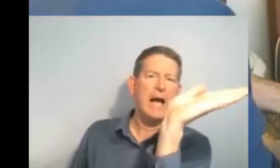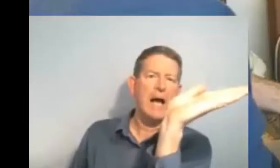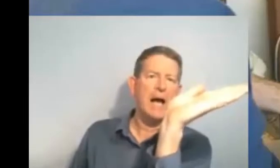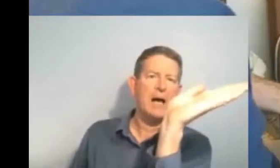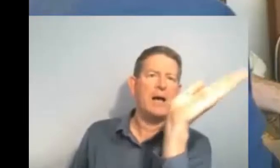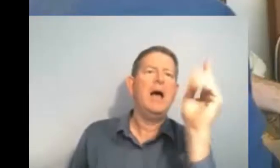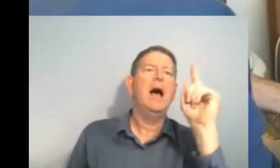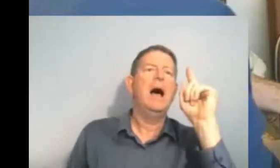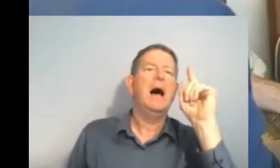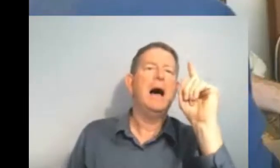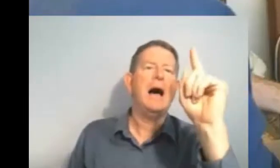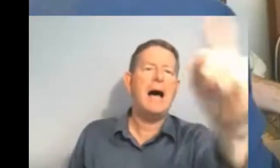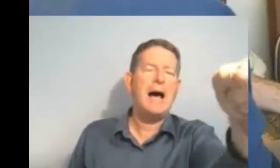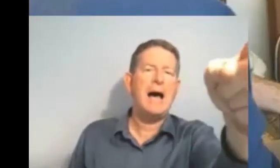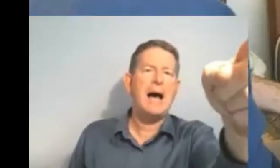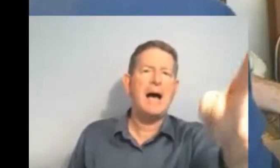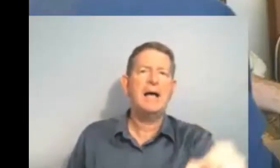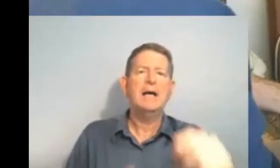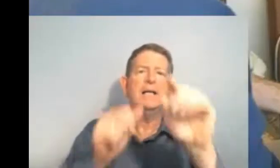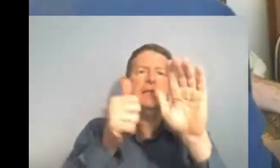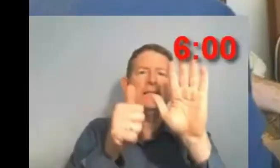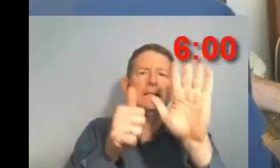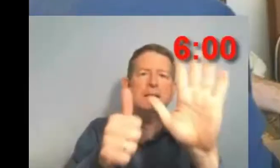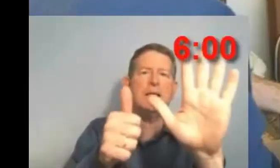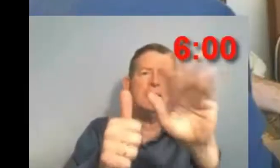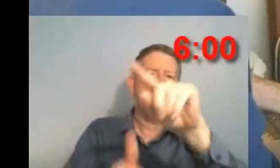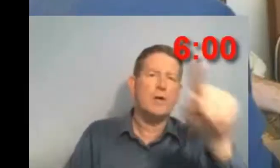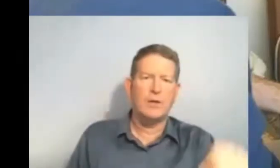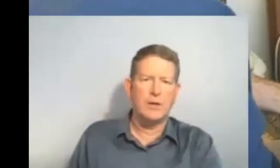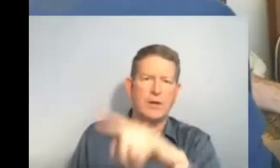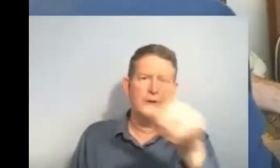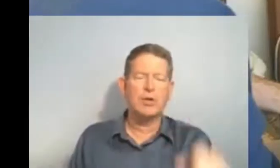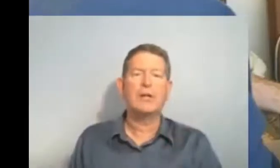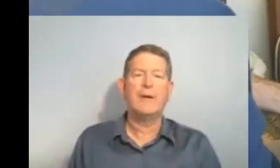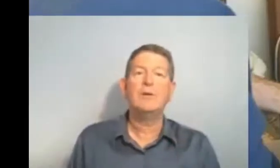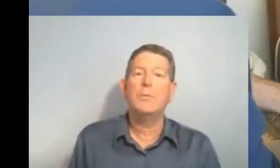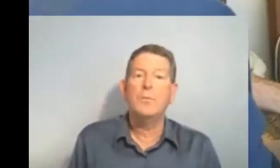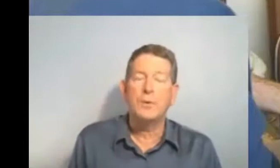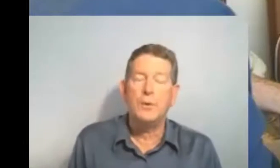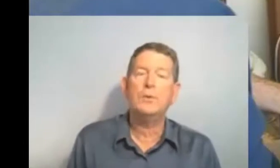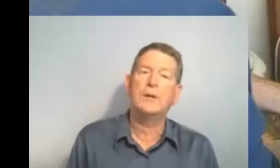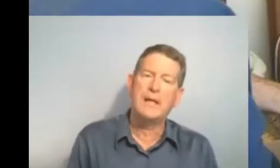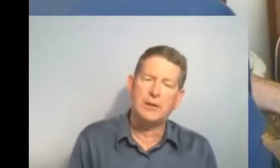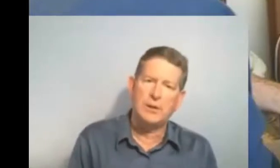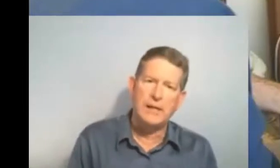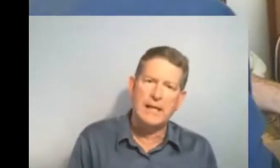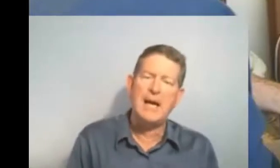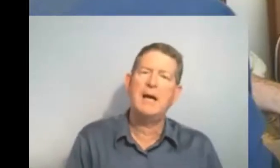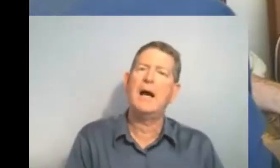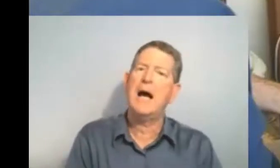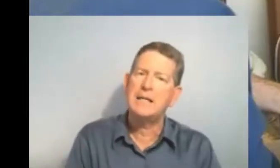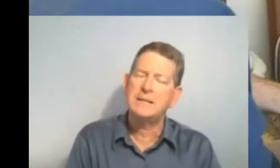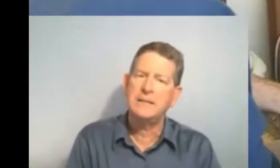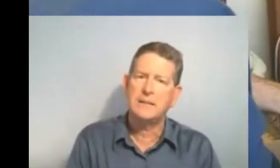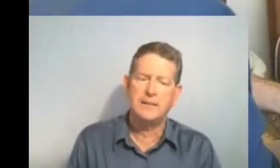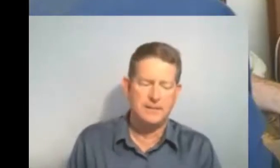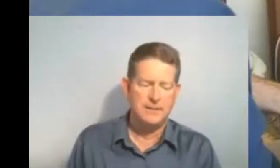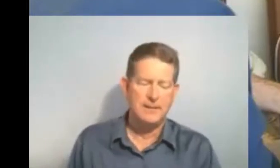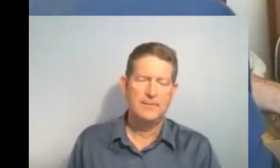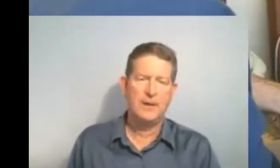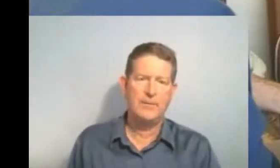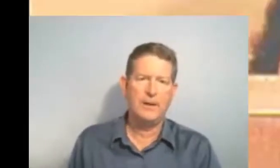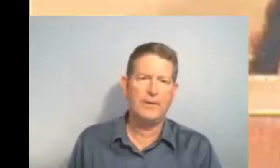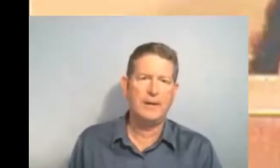heures et quart à 6 heures. Je travaille dans mon bureau de 4 heures et quart à 6